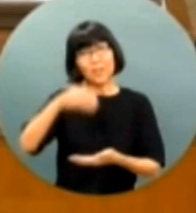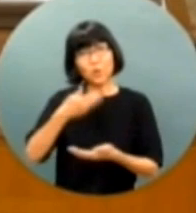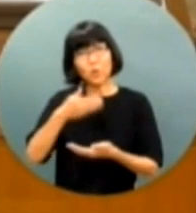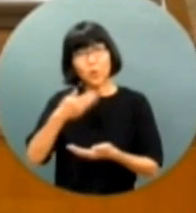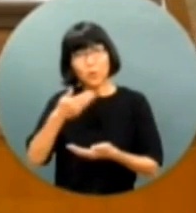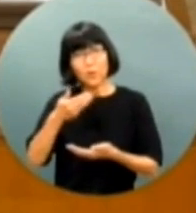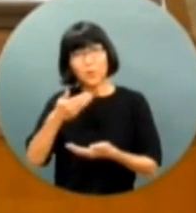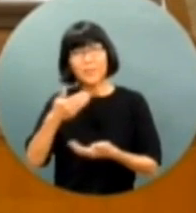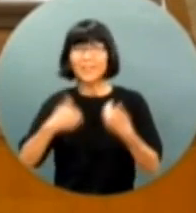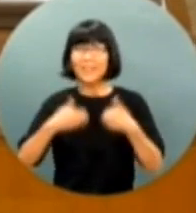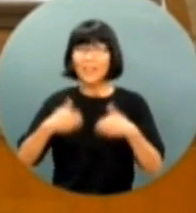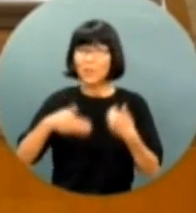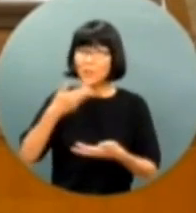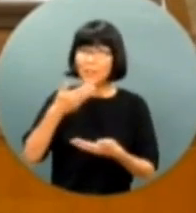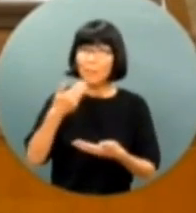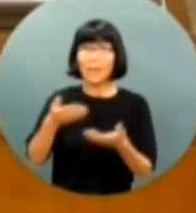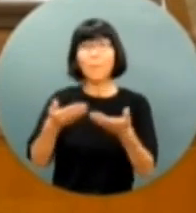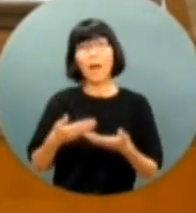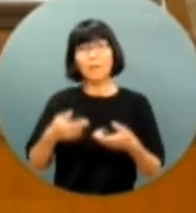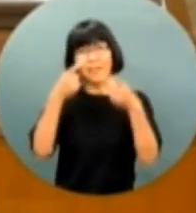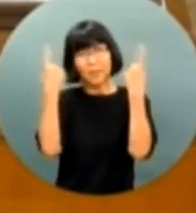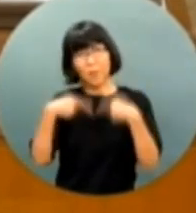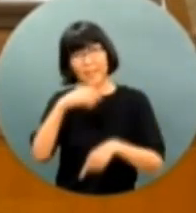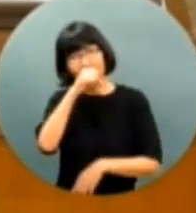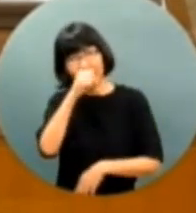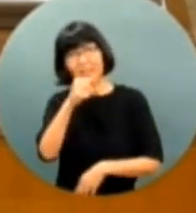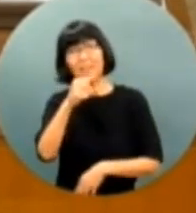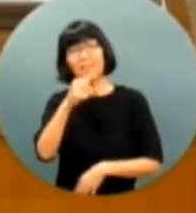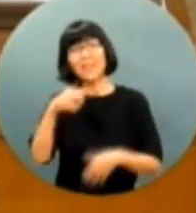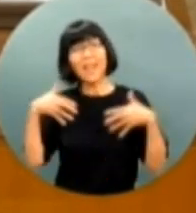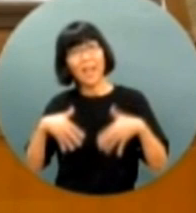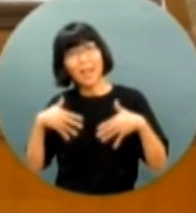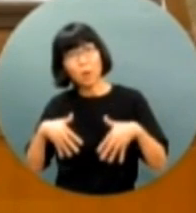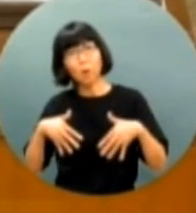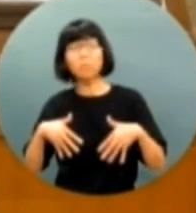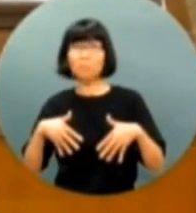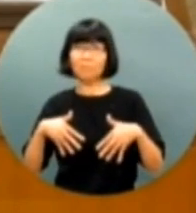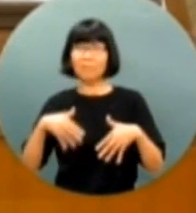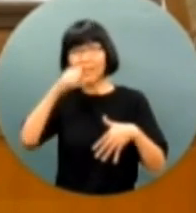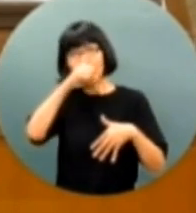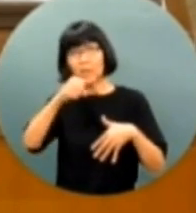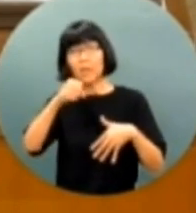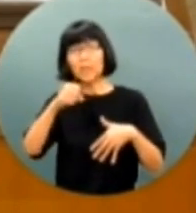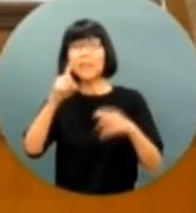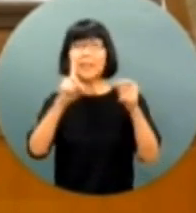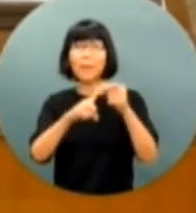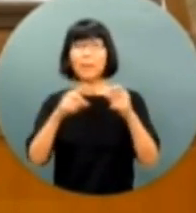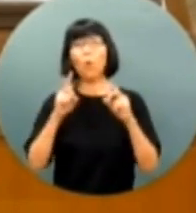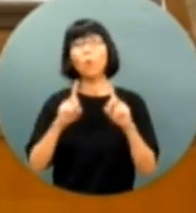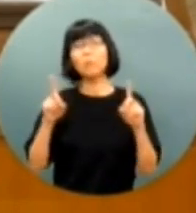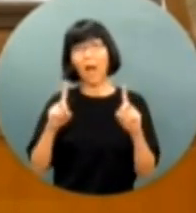おう、さらには一人一人の個性があっていいんだと、そういう訴えかけをするがための歌ということでもあります